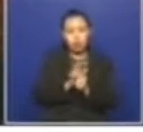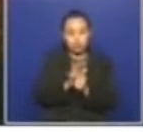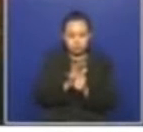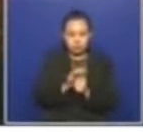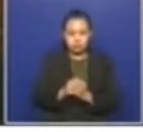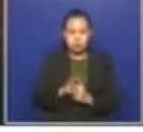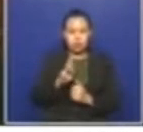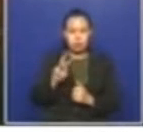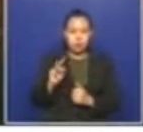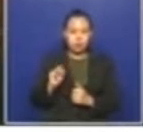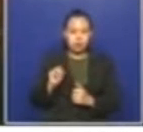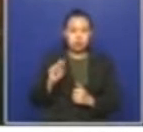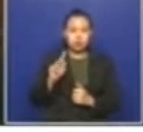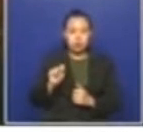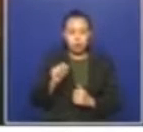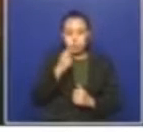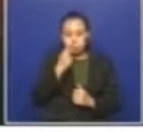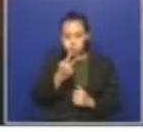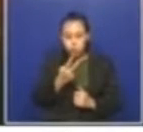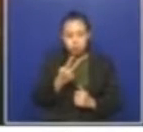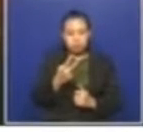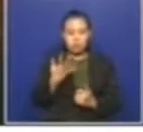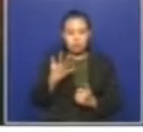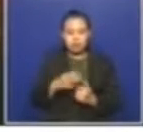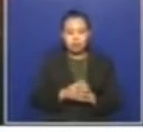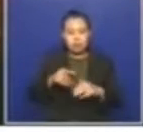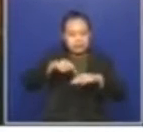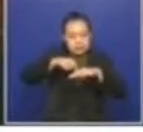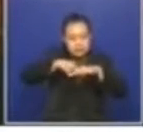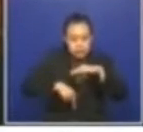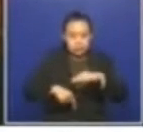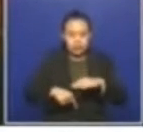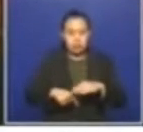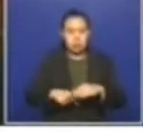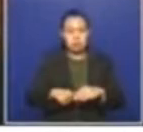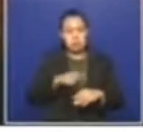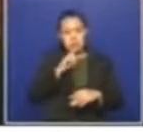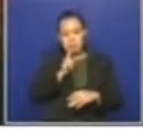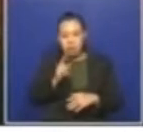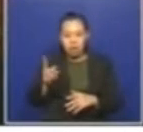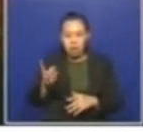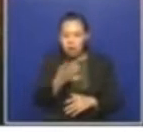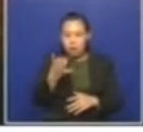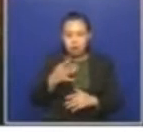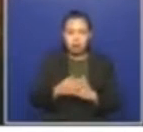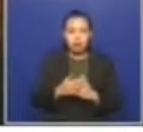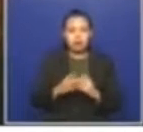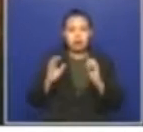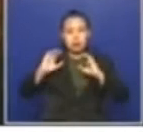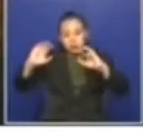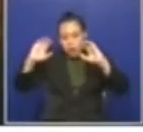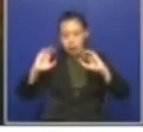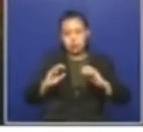ไปดูเบื้องลึกว่าเขาวิจารณ์ยังไงจริงๆไม่ใช่เรื่องใหม่หรอกสปส.คือรวมภาครัฐเอกชนเข้ามาร